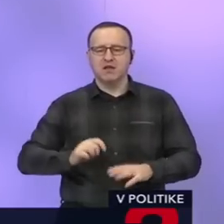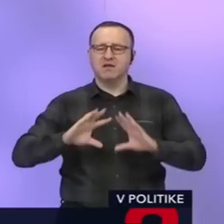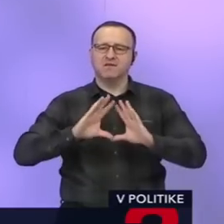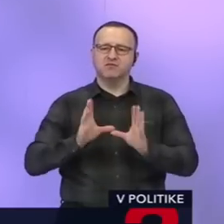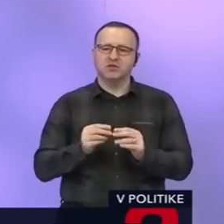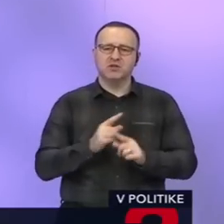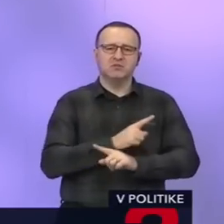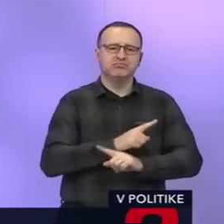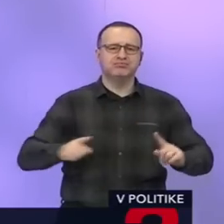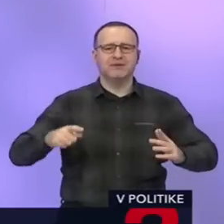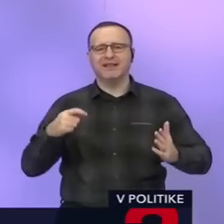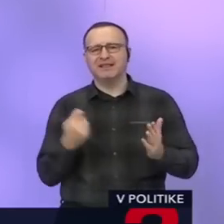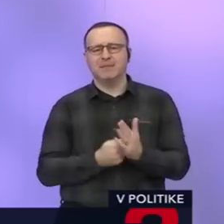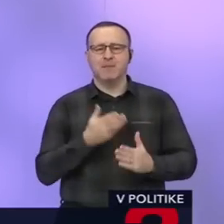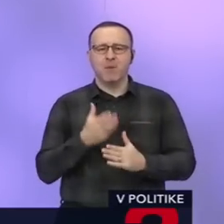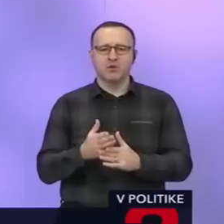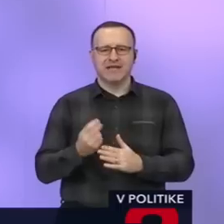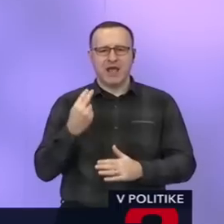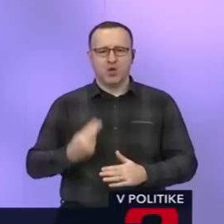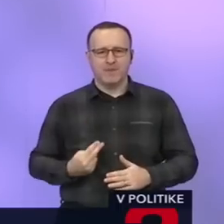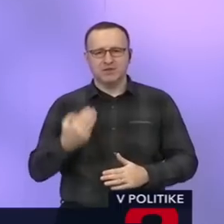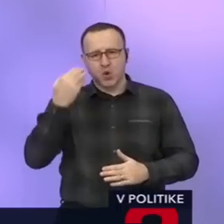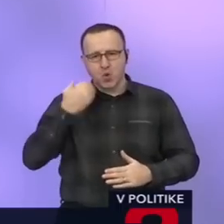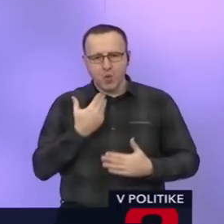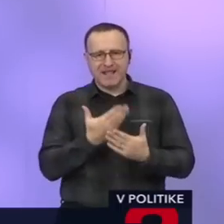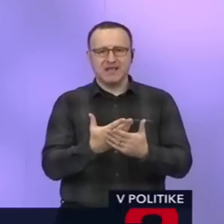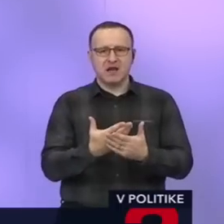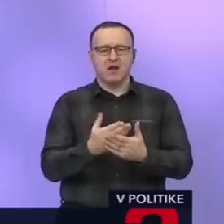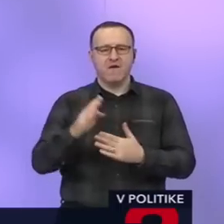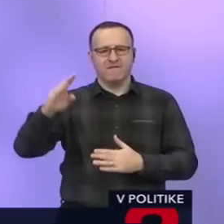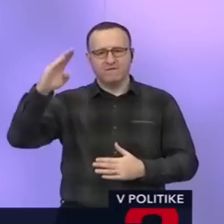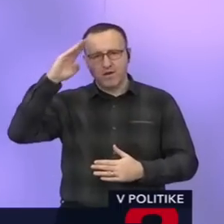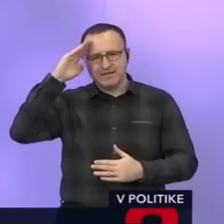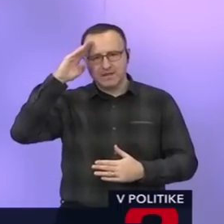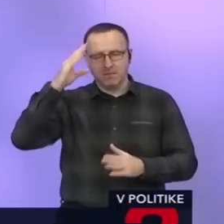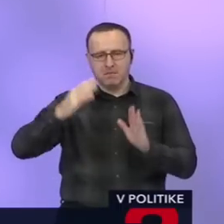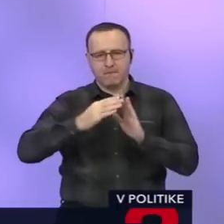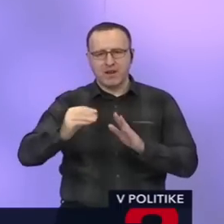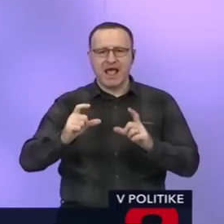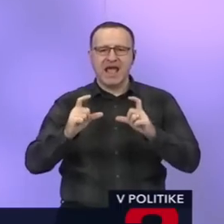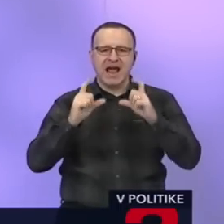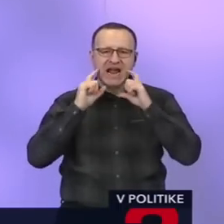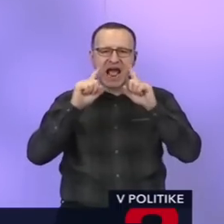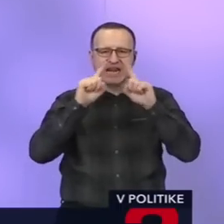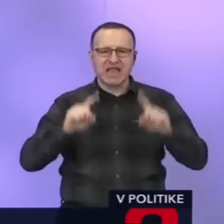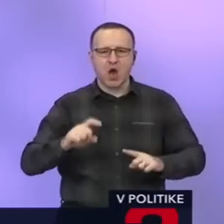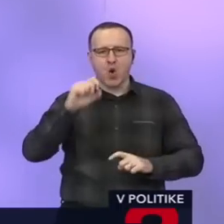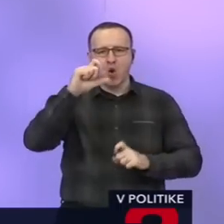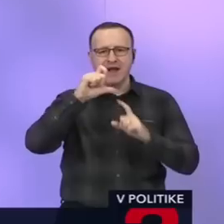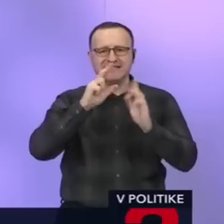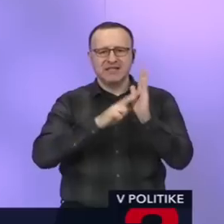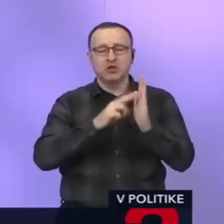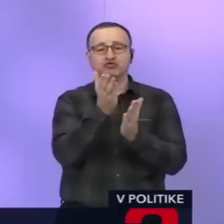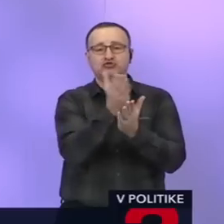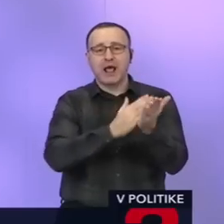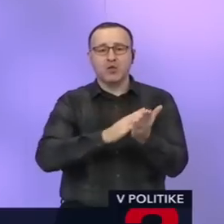pomoci, ekonomickú, humanitárnu, vrátane vojenskej, čo je plne v súlade s chartou OSN, s článkom 51, kde